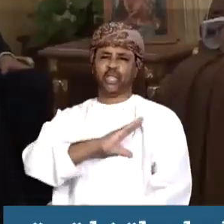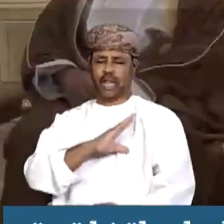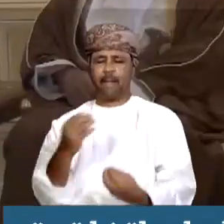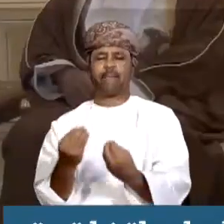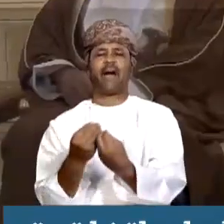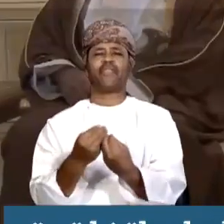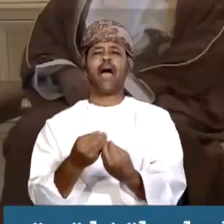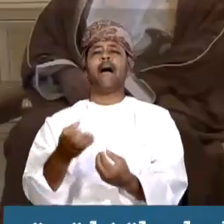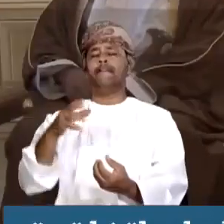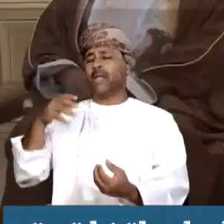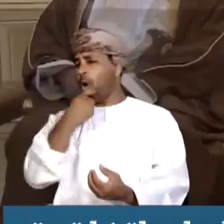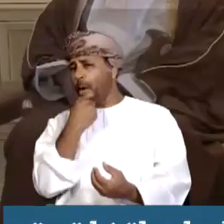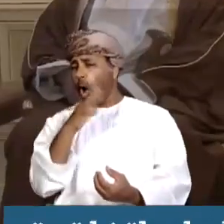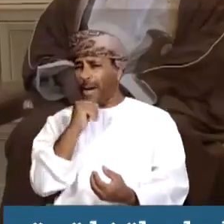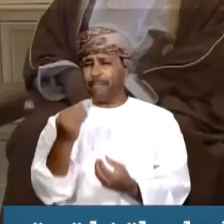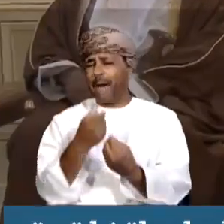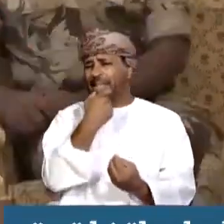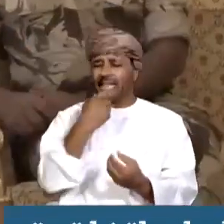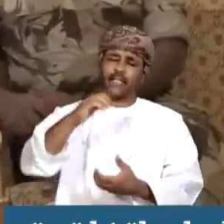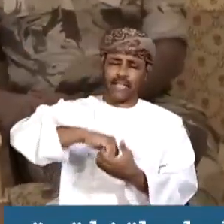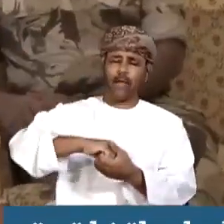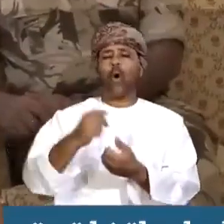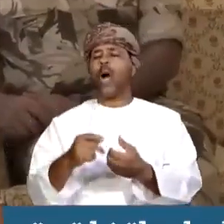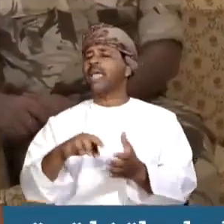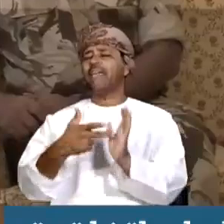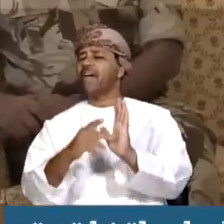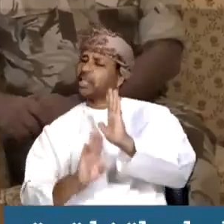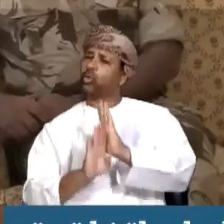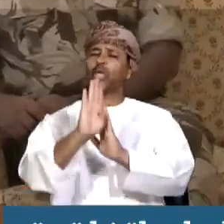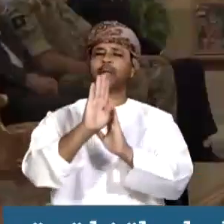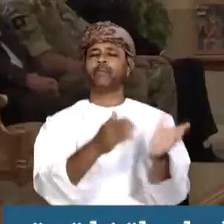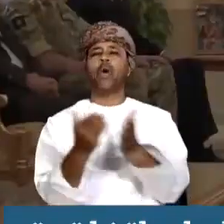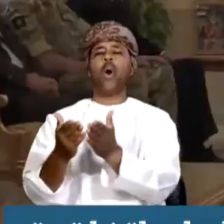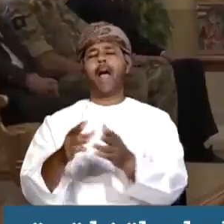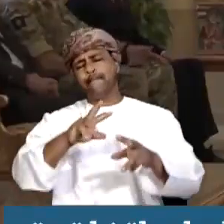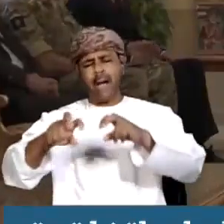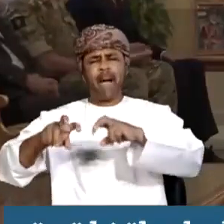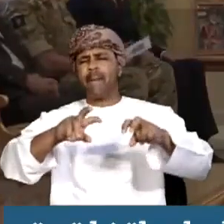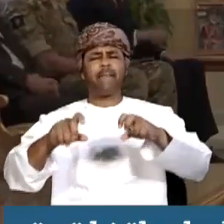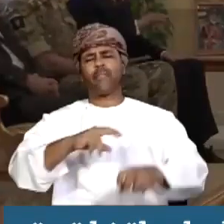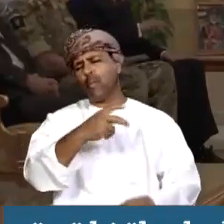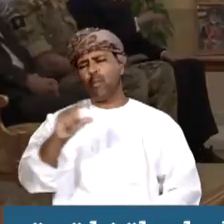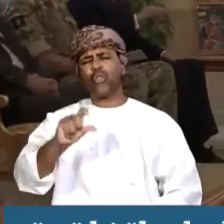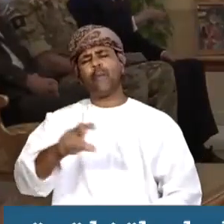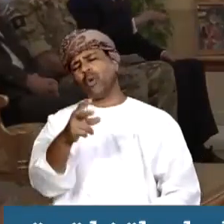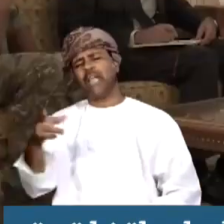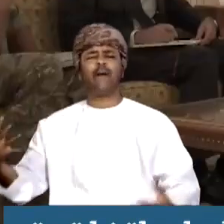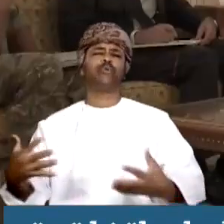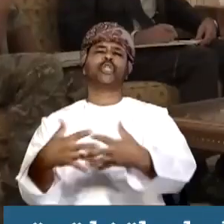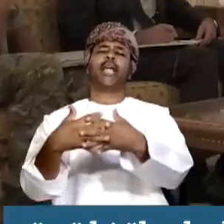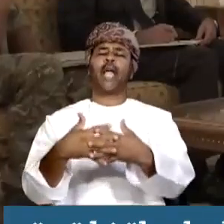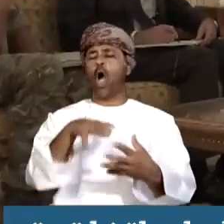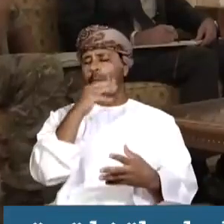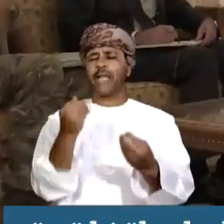البلدين الصديقين وسبل تعزيزها وتطويرها. وتم بحث عدد من الأمور ذات الاهتمام المشترك بين